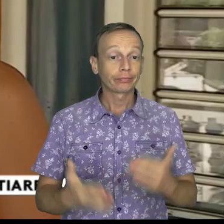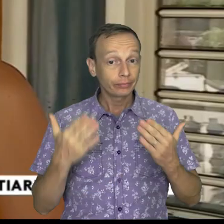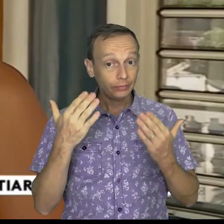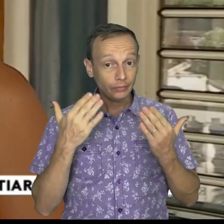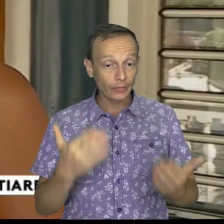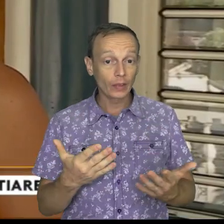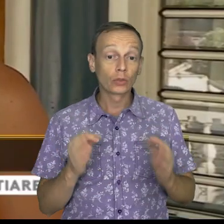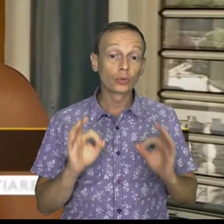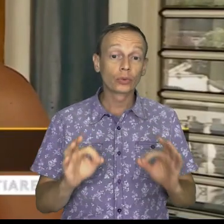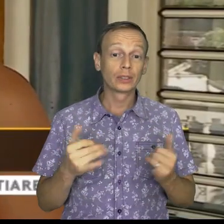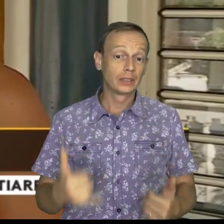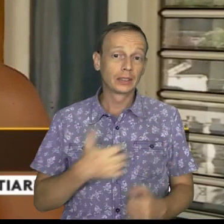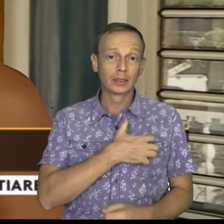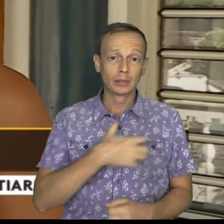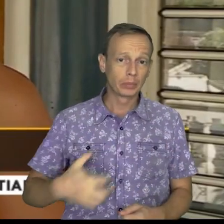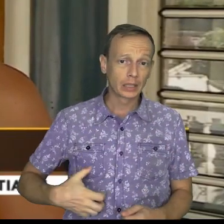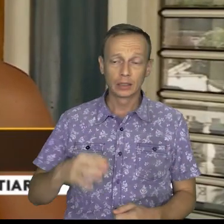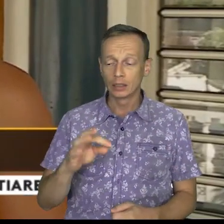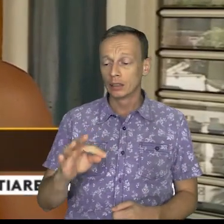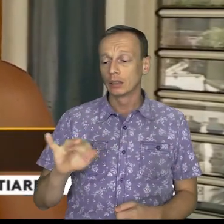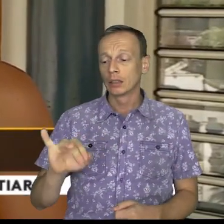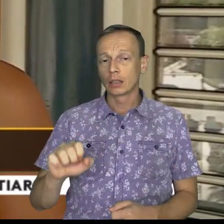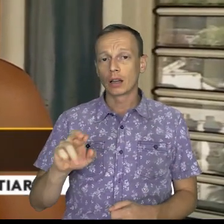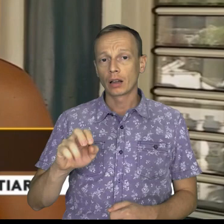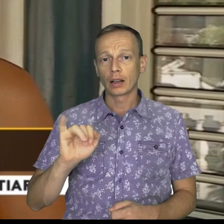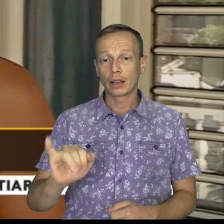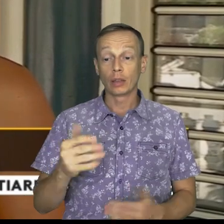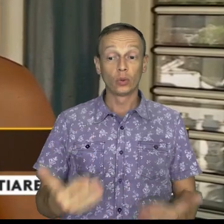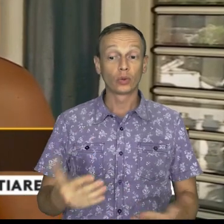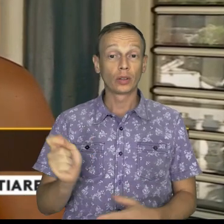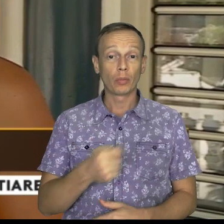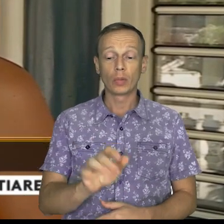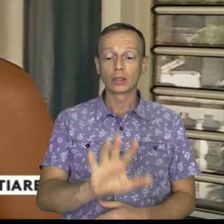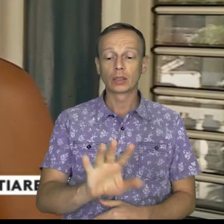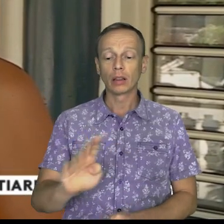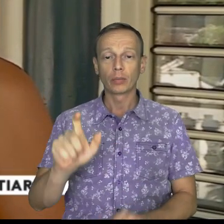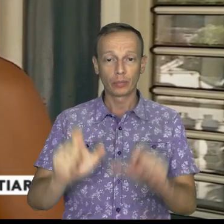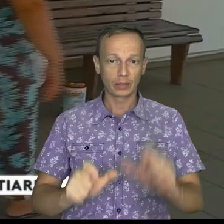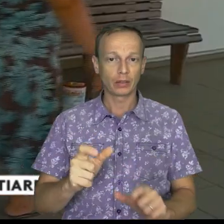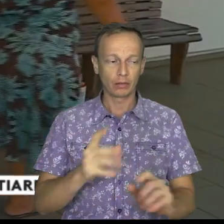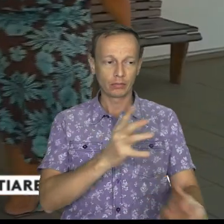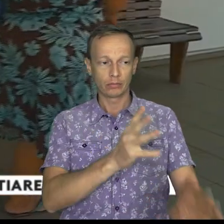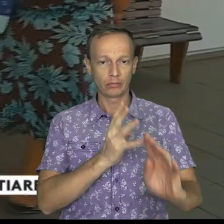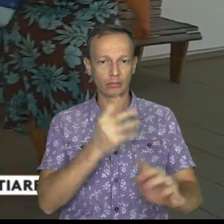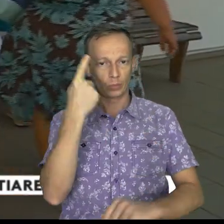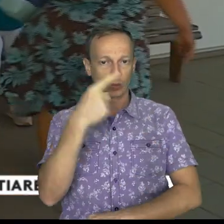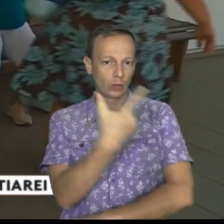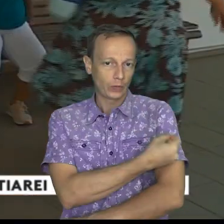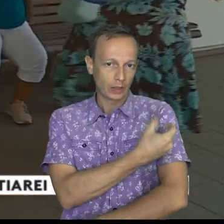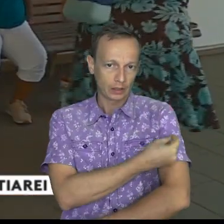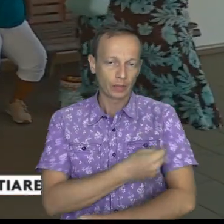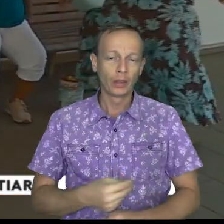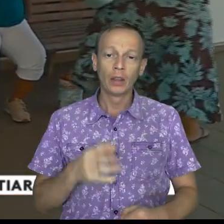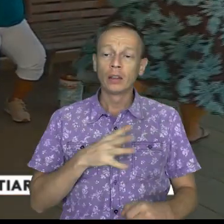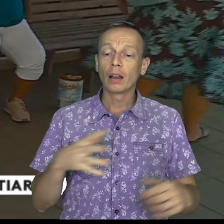Théopo, eh bien, écoute, nous nous trouvons ici à la mairie de Tiarei où 54 personnes doivent recevoir leur dose de vaccination